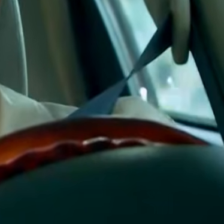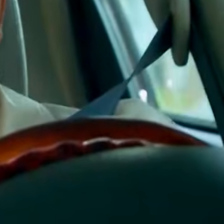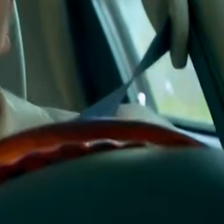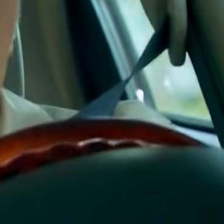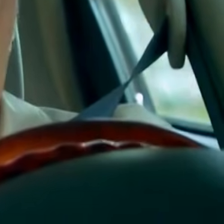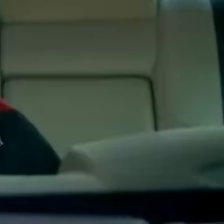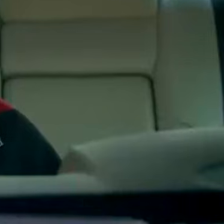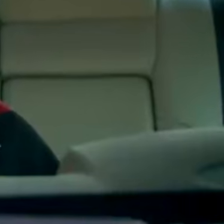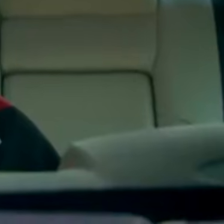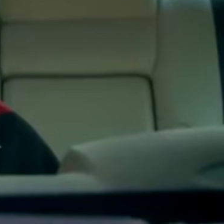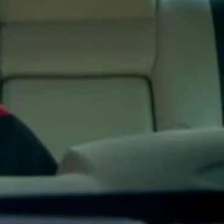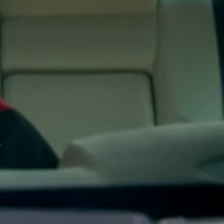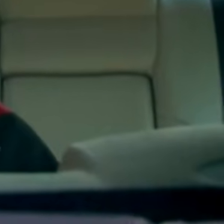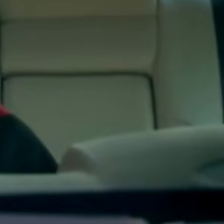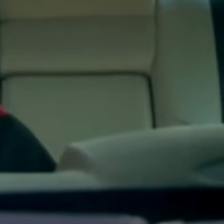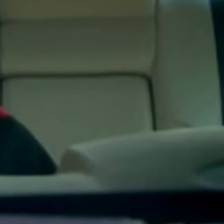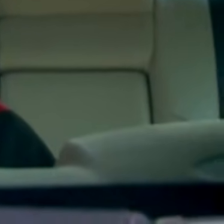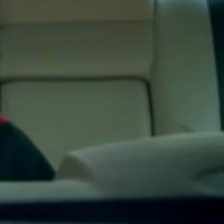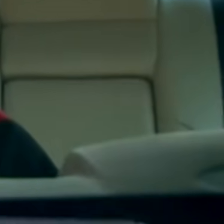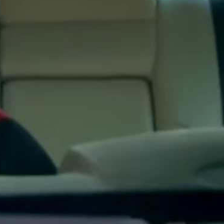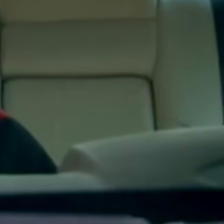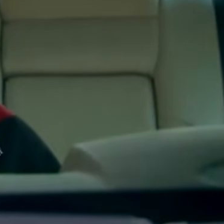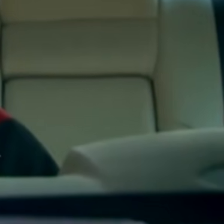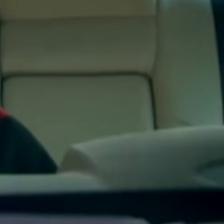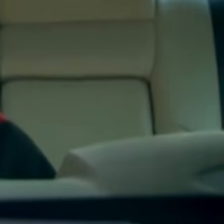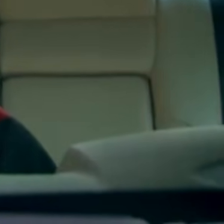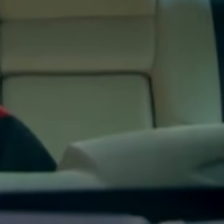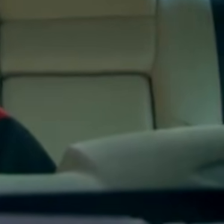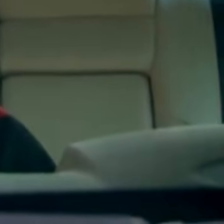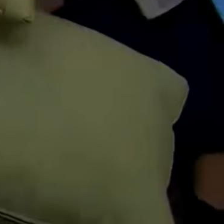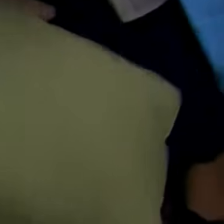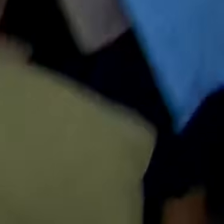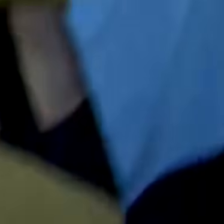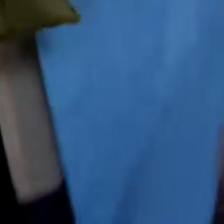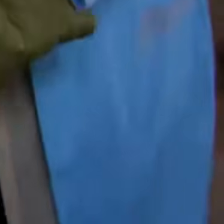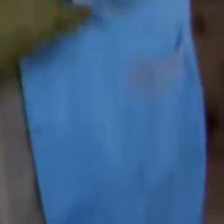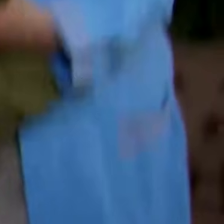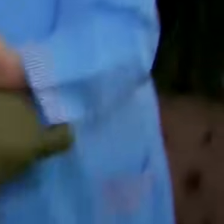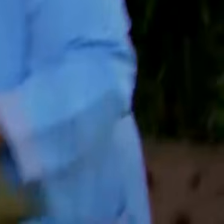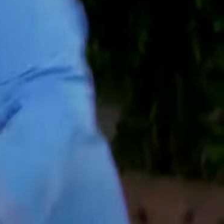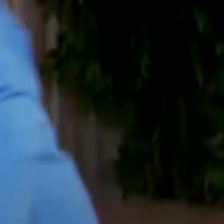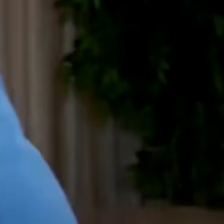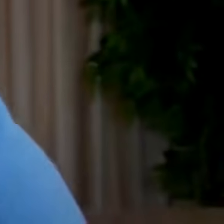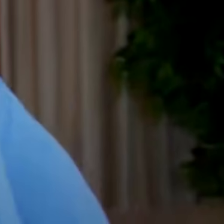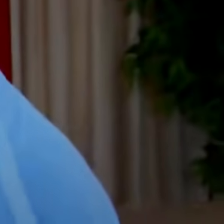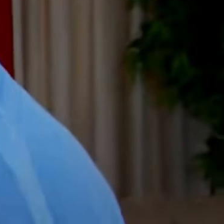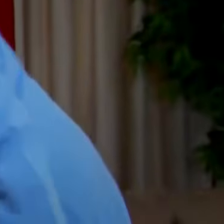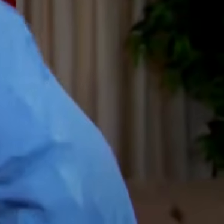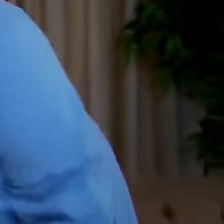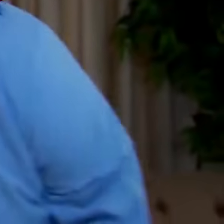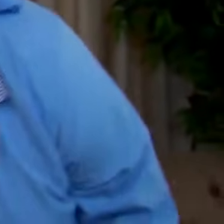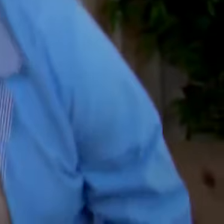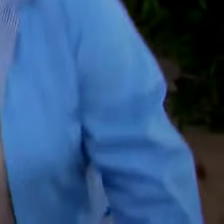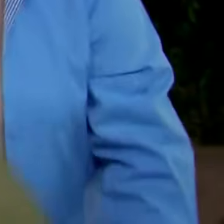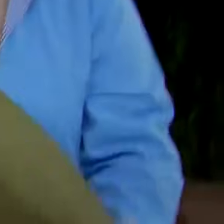Kemal öyle olsun bakalım der gibi dudak büktü. Mahmut uyukluyor. Badire televizyon odasında koltukların minderlerini